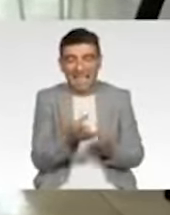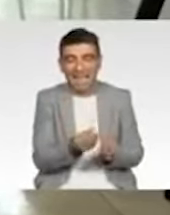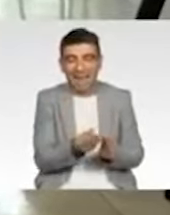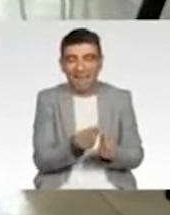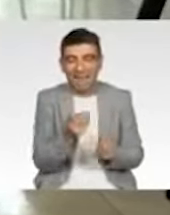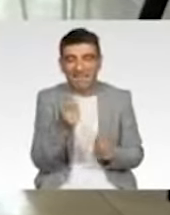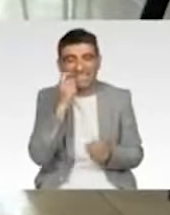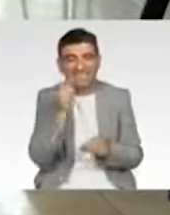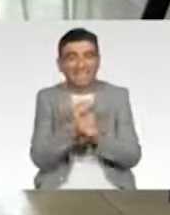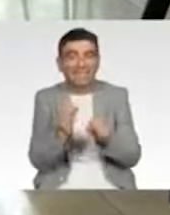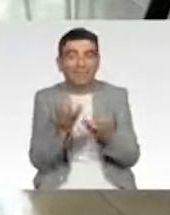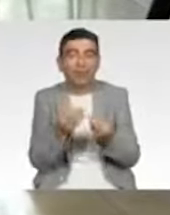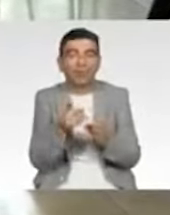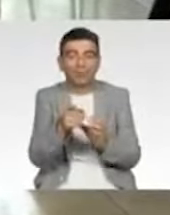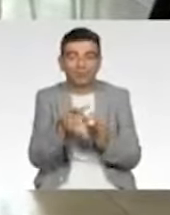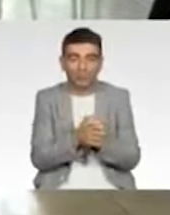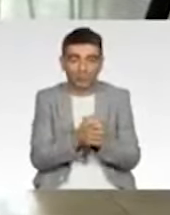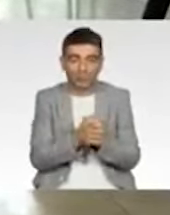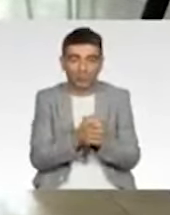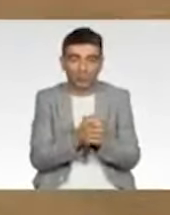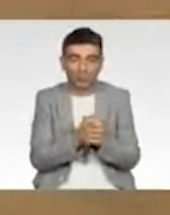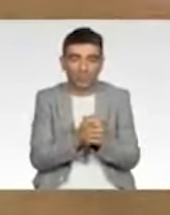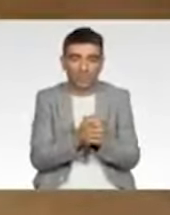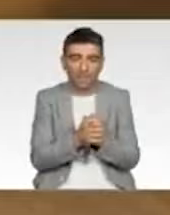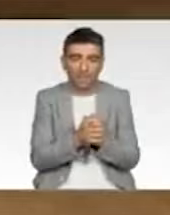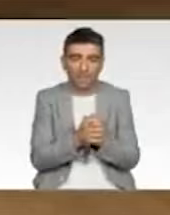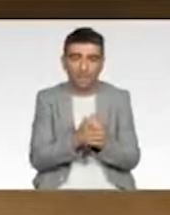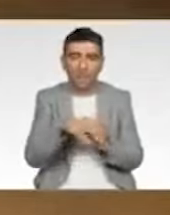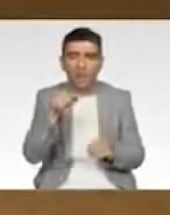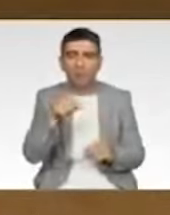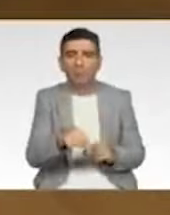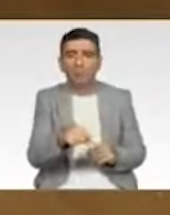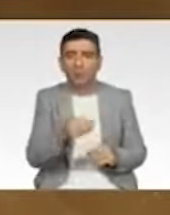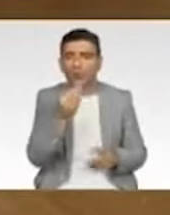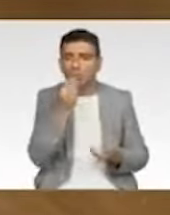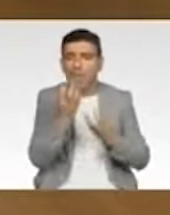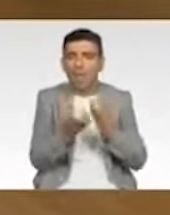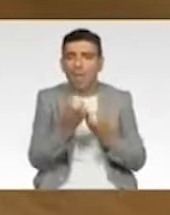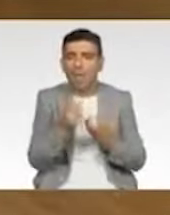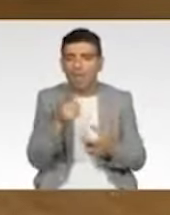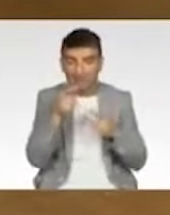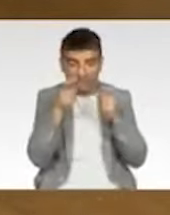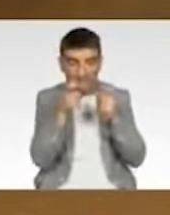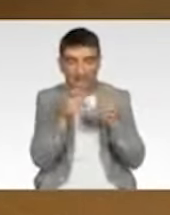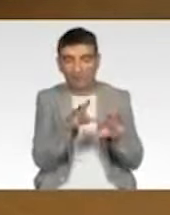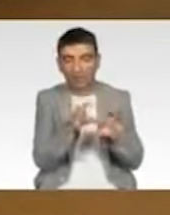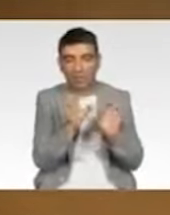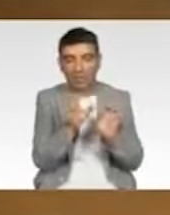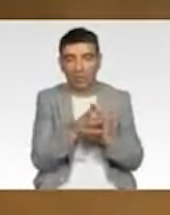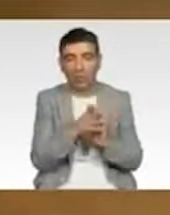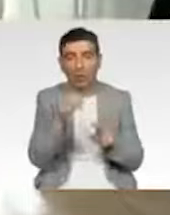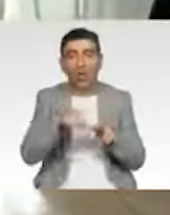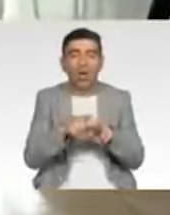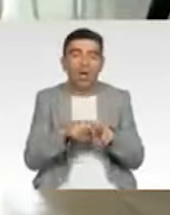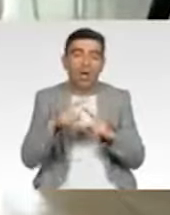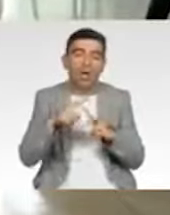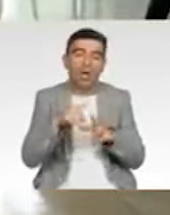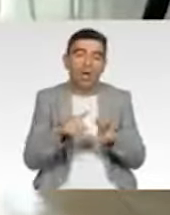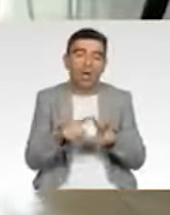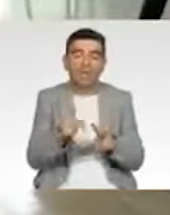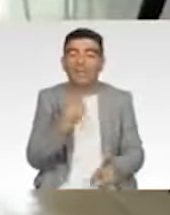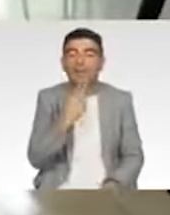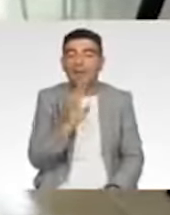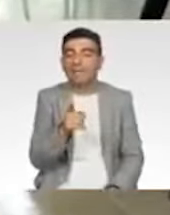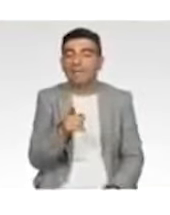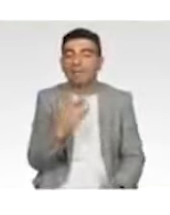etmiyoruz. Akşam bir gün önceden kalan payat ekmeklerimizi. Bu tarif bir hayli dikkatimizi çekti Ayten Hanım.